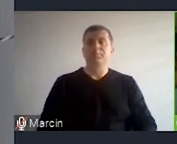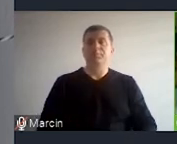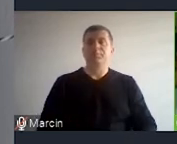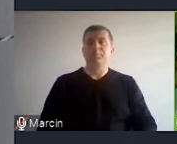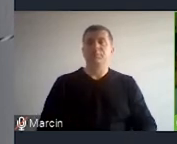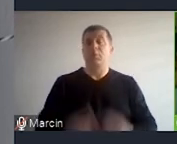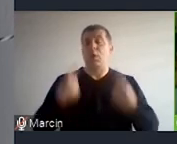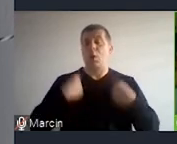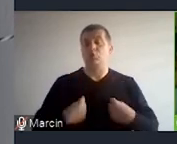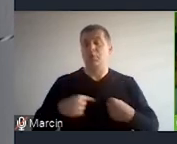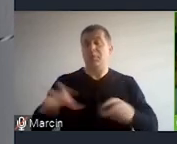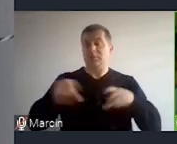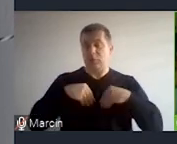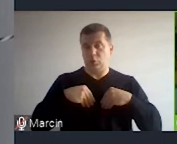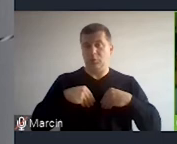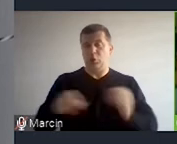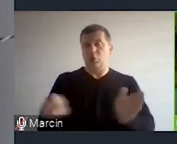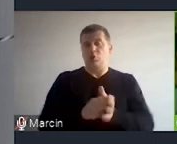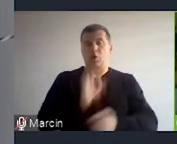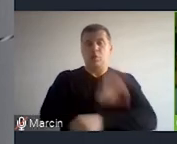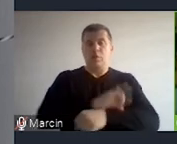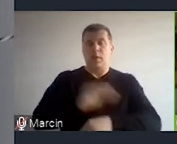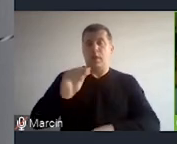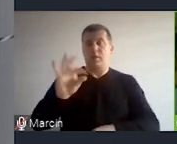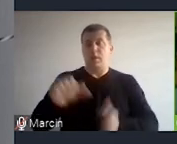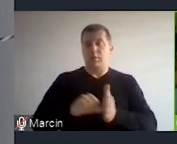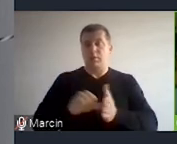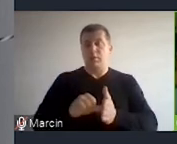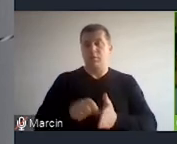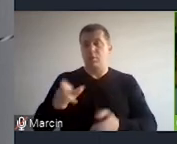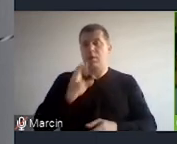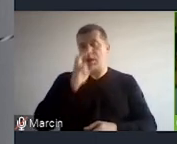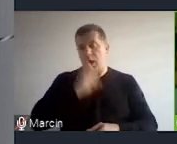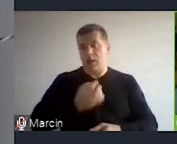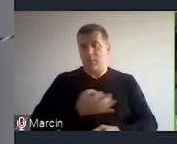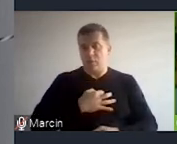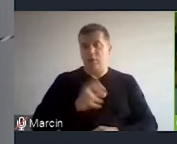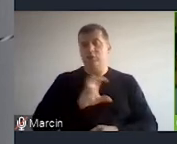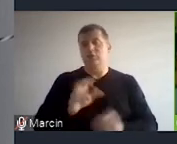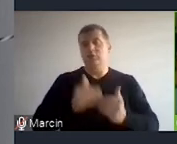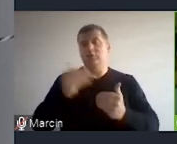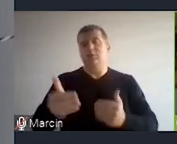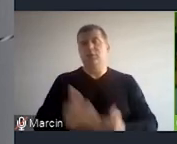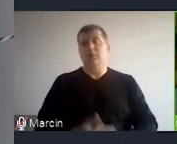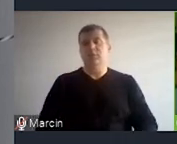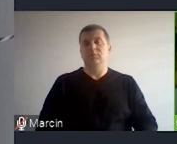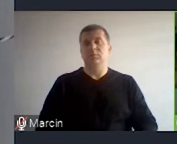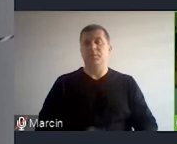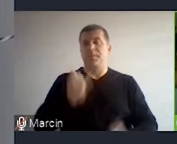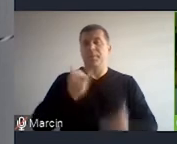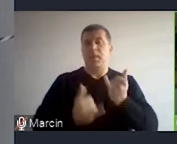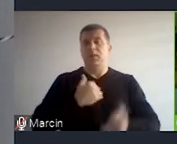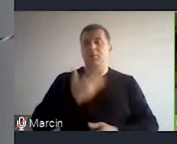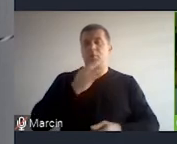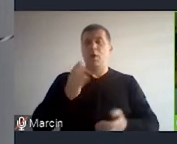Czy osobę, którą zatrudnimy do projektu na etat, to kadra własna czy zewnętrzna? Jeśli mówimy